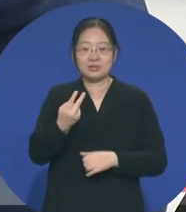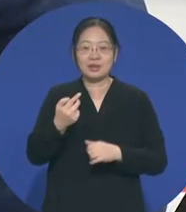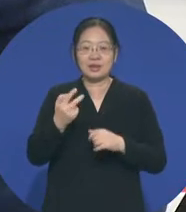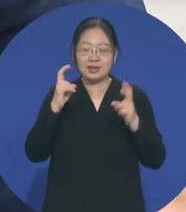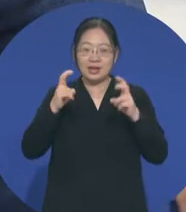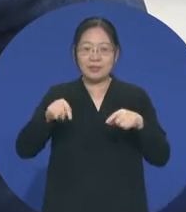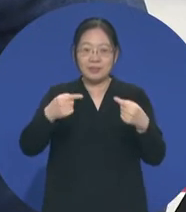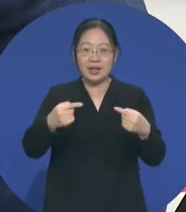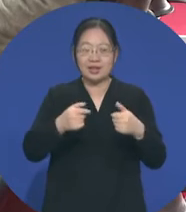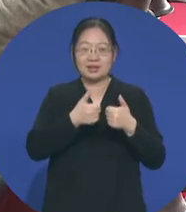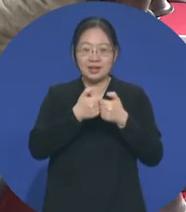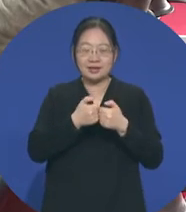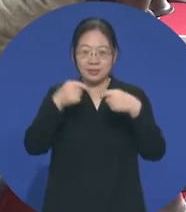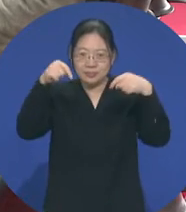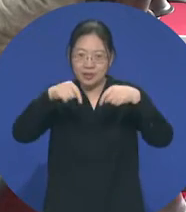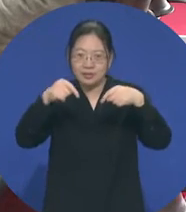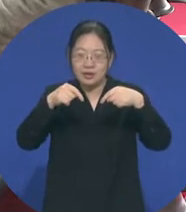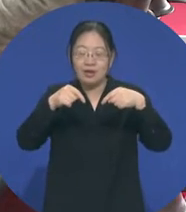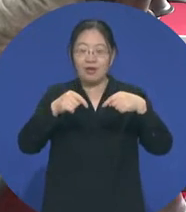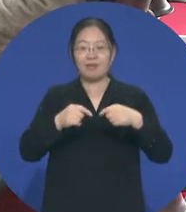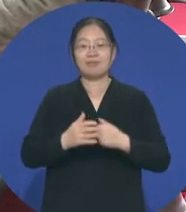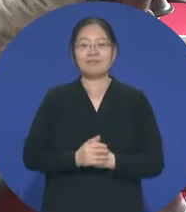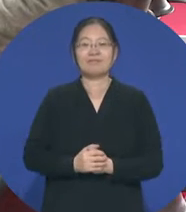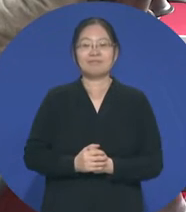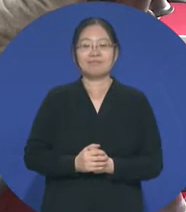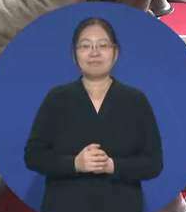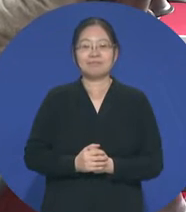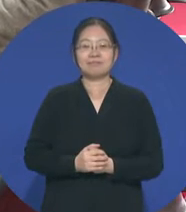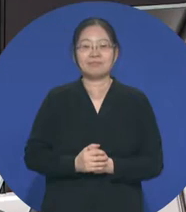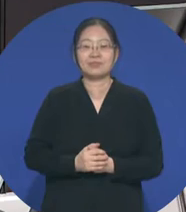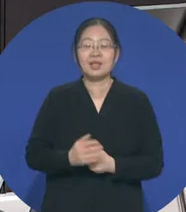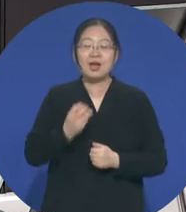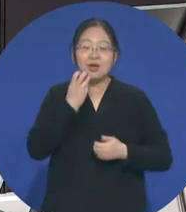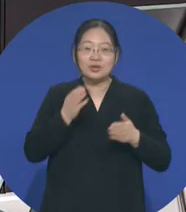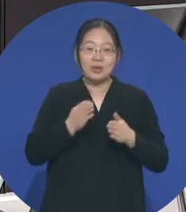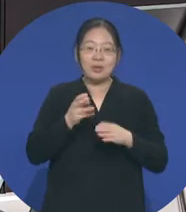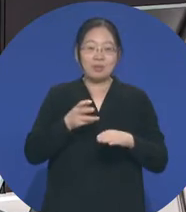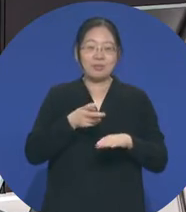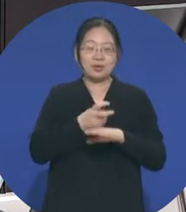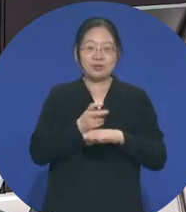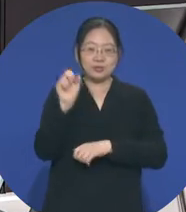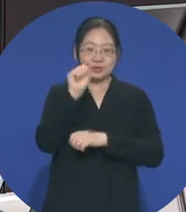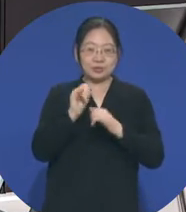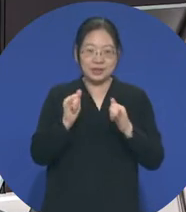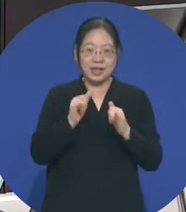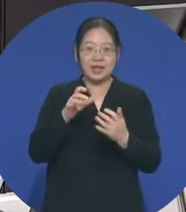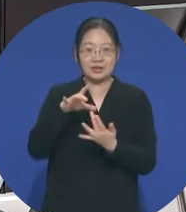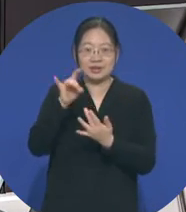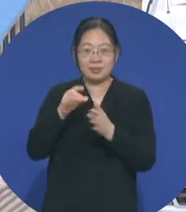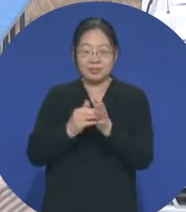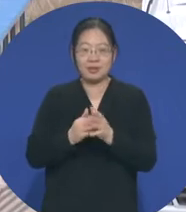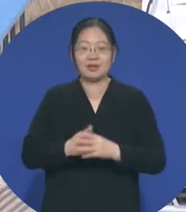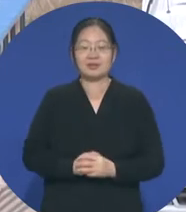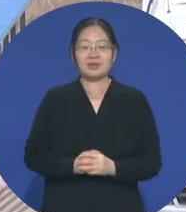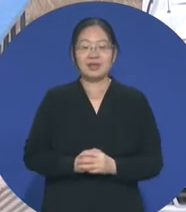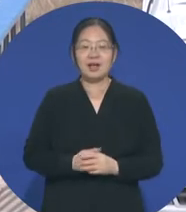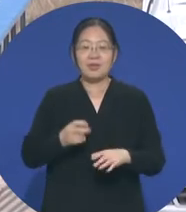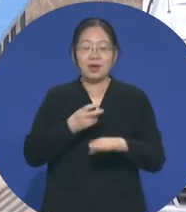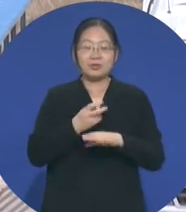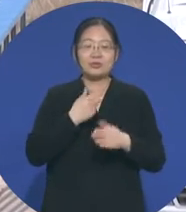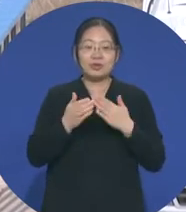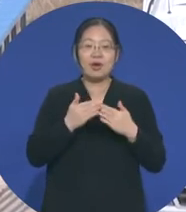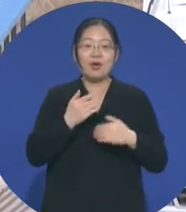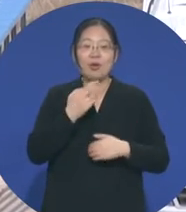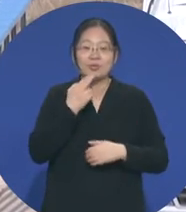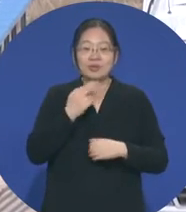참가해 상담및 면접 부스를 업체별로 운영하면서 경기도 버스 운수종사자를 채용했습니다 버스 운전 경험이